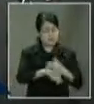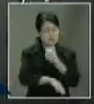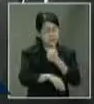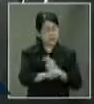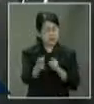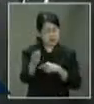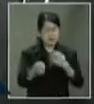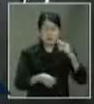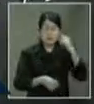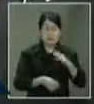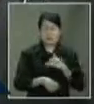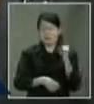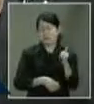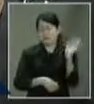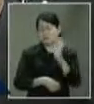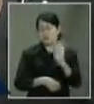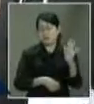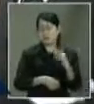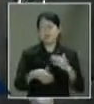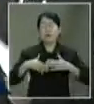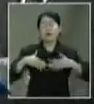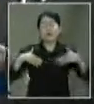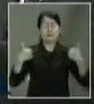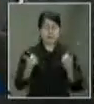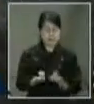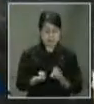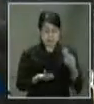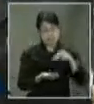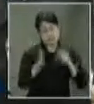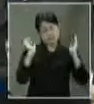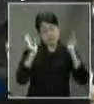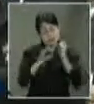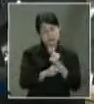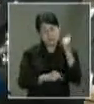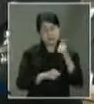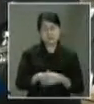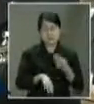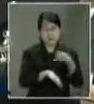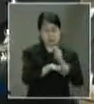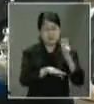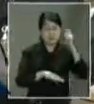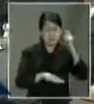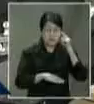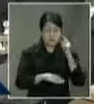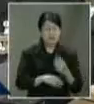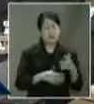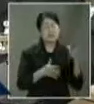ก็ไม่ไปก็เลยรอดมาได้ยืนพูดวันนี้ท่านประธานครับรูปแบบพันธมิตรที่ชุม